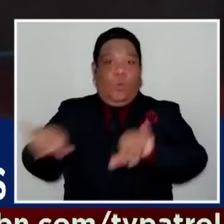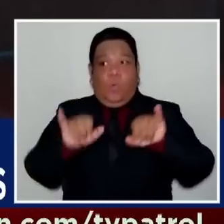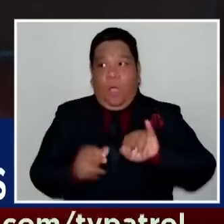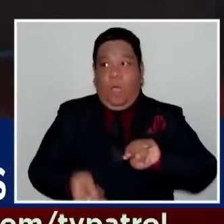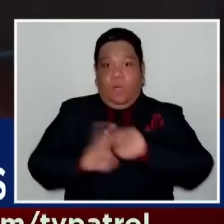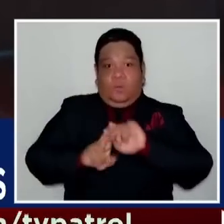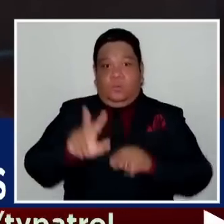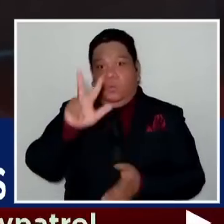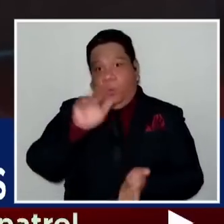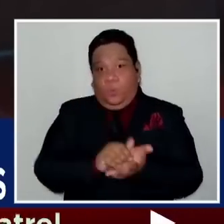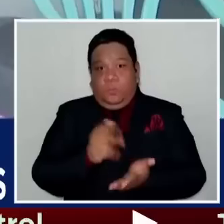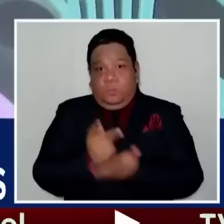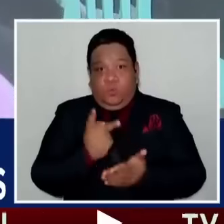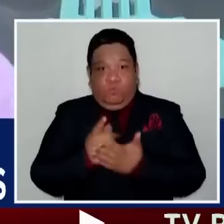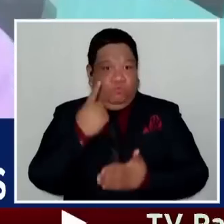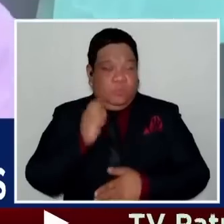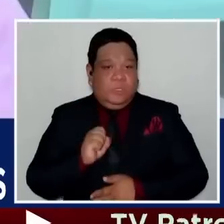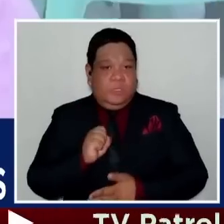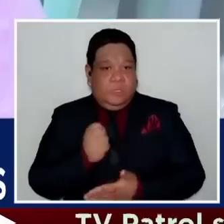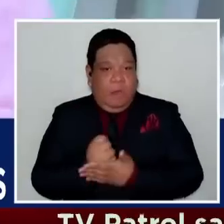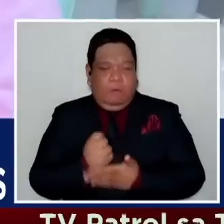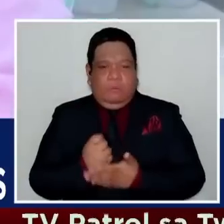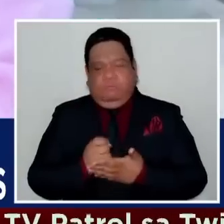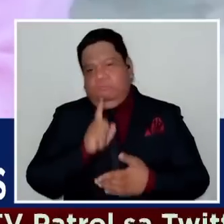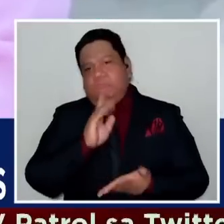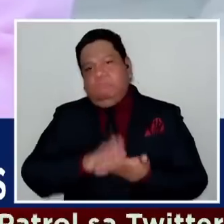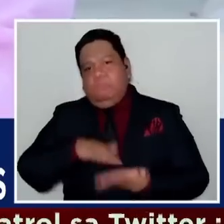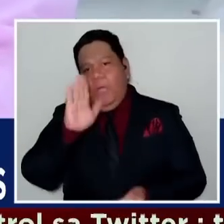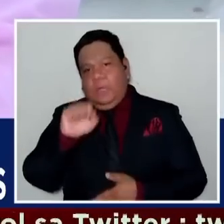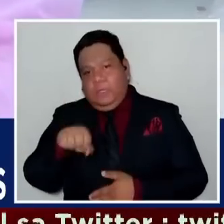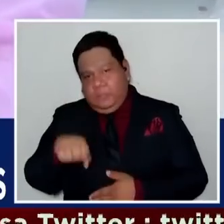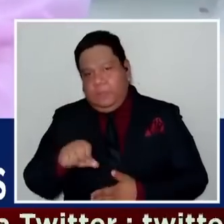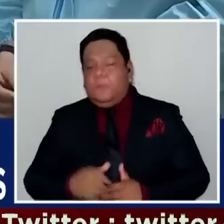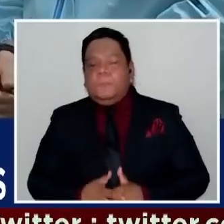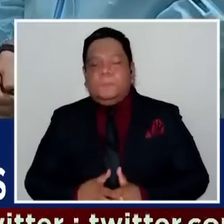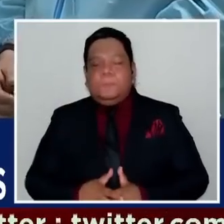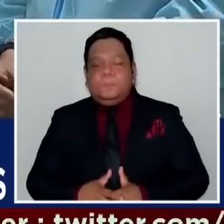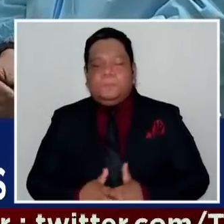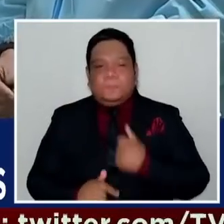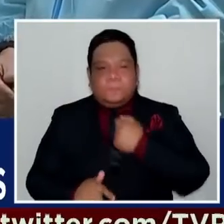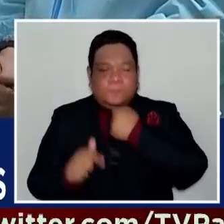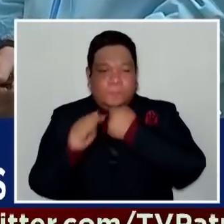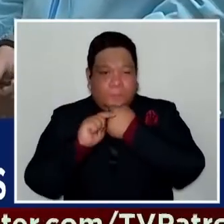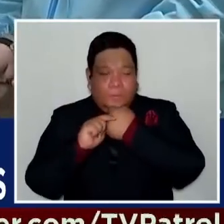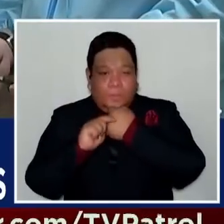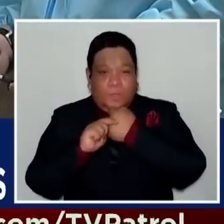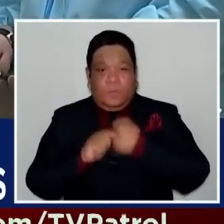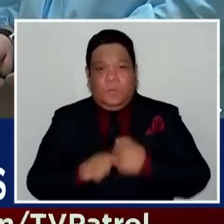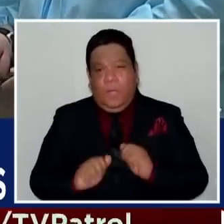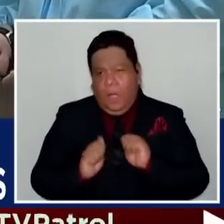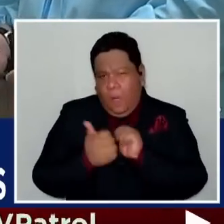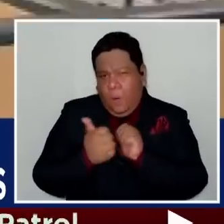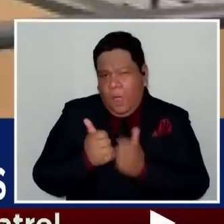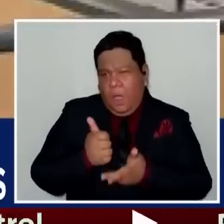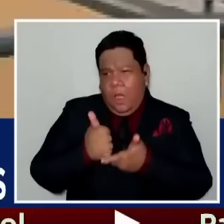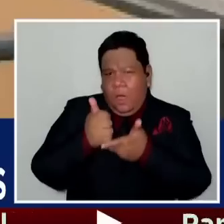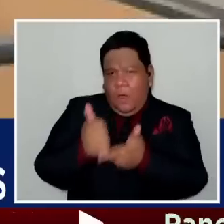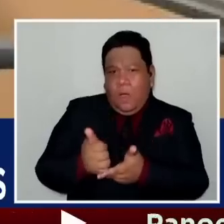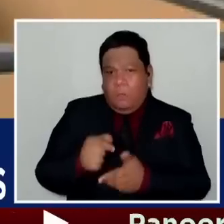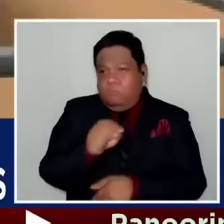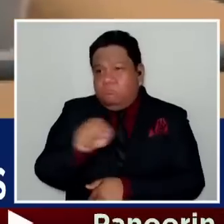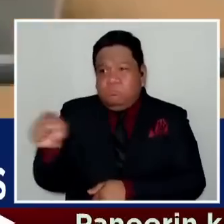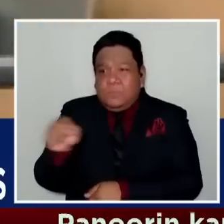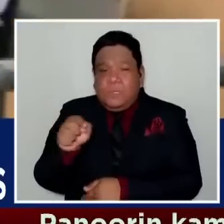iba't ibang mga workers nila. Sa ngayon, pati dapat itulong sa middle income earners, inaaral na rin ng Senado